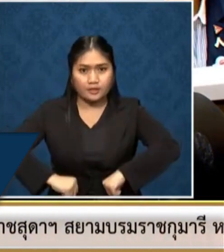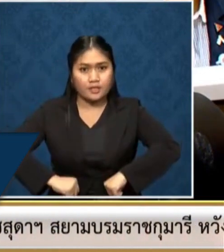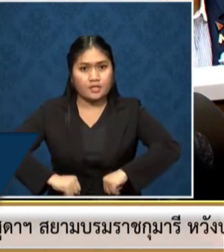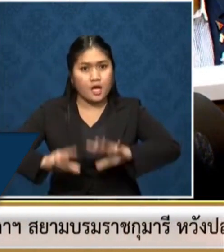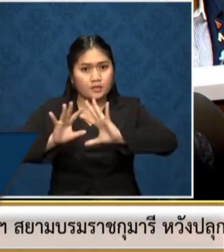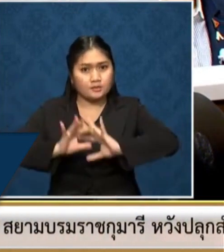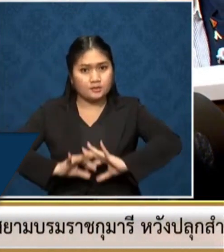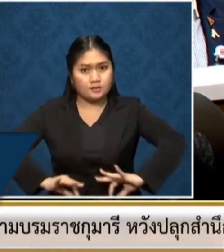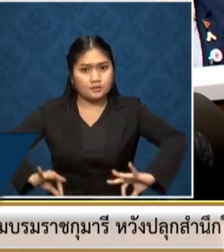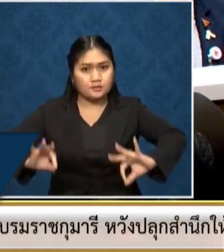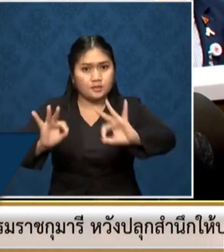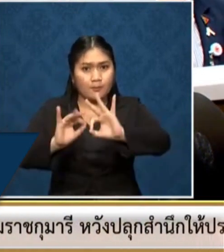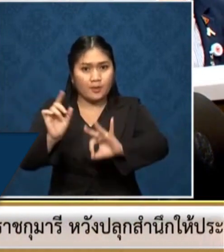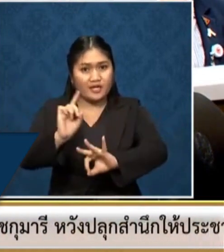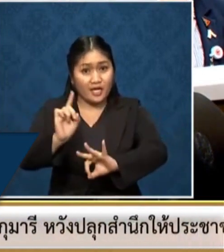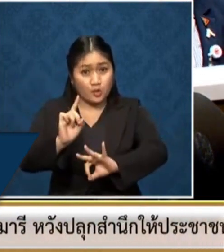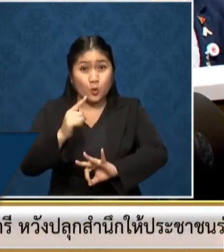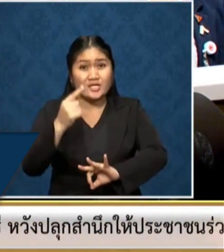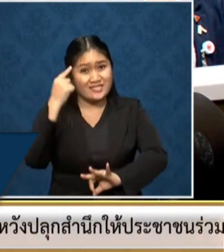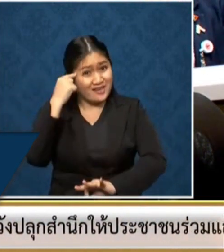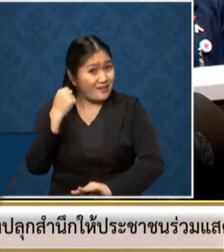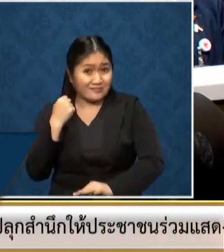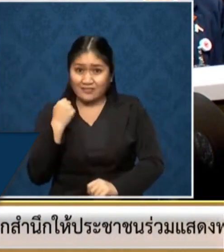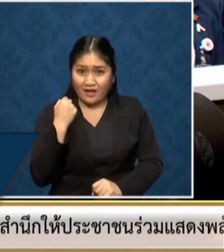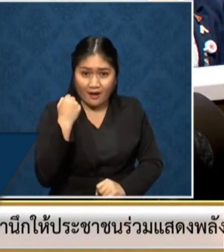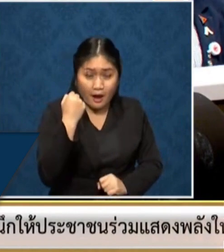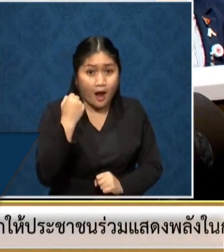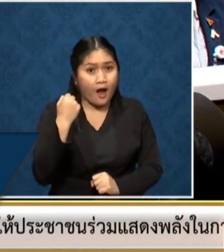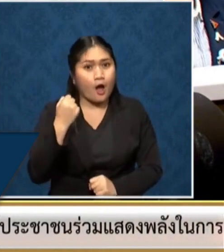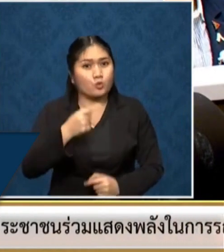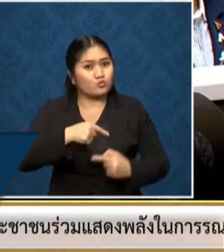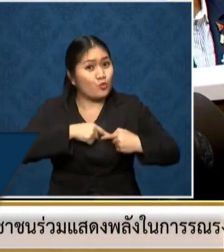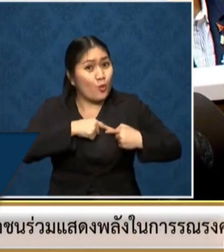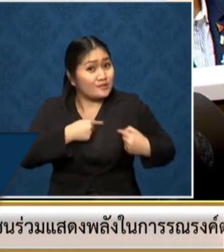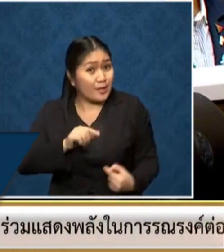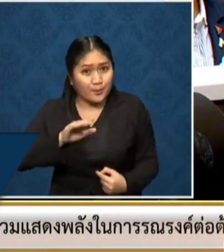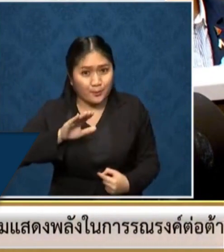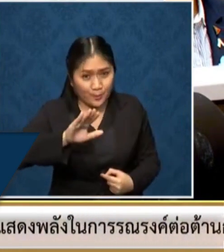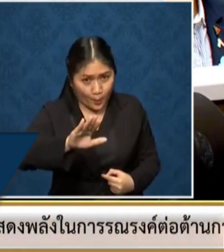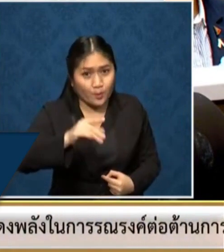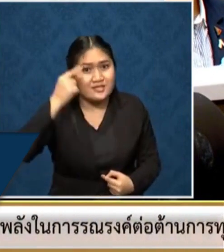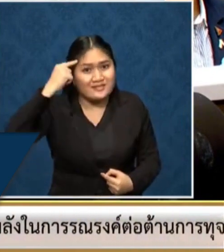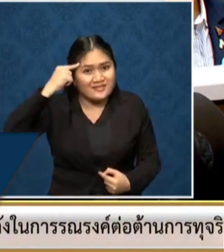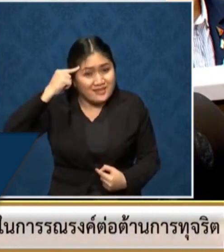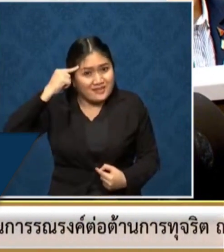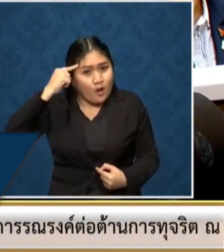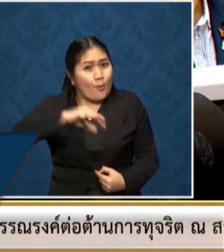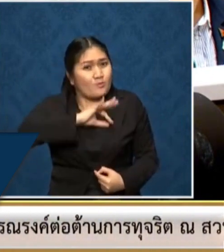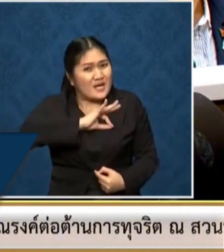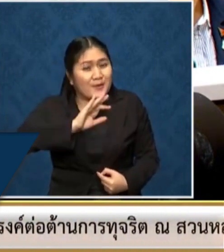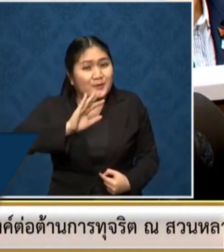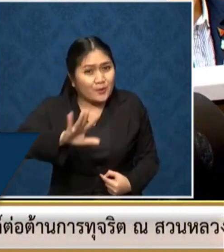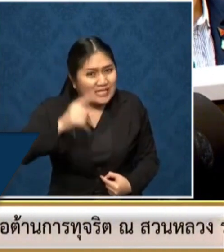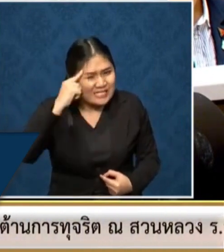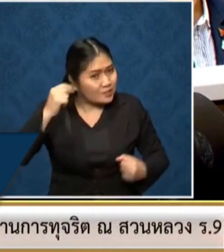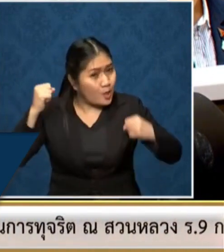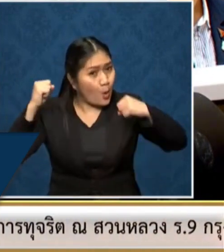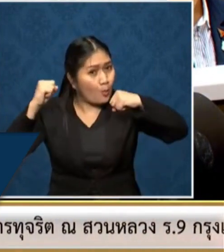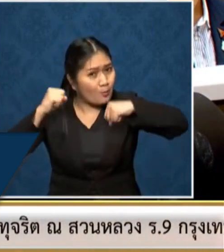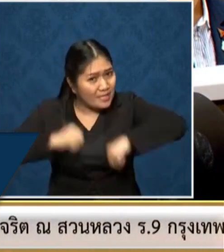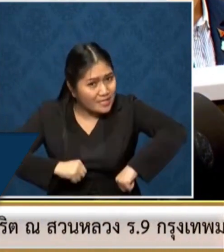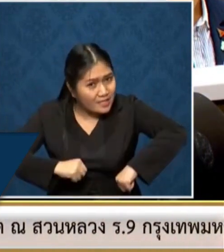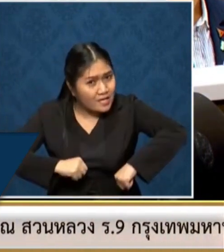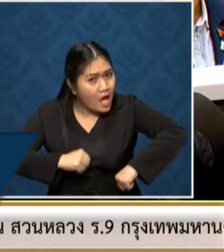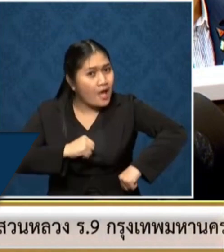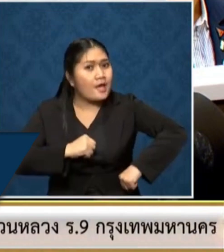ู่สำคัญยิงคือท่านกล้าที่จะใช้หัวใจของท่านในการโรงมติแทนการใช้สาย